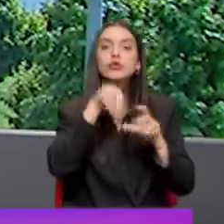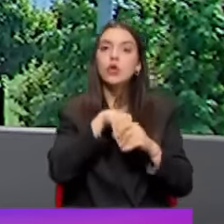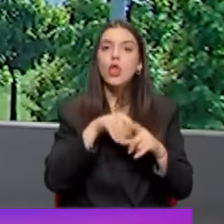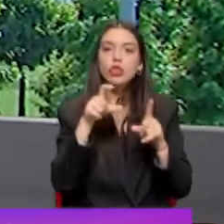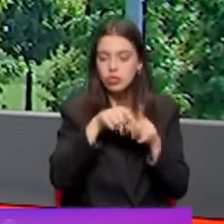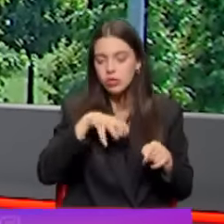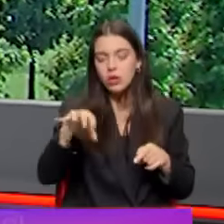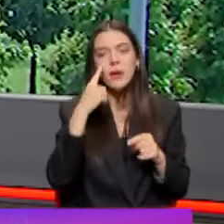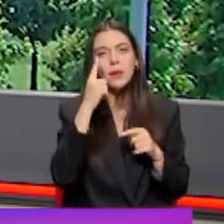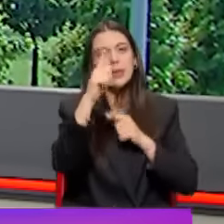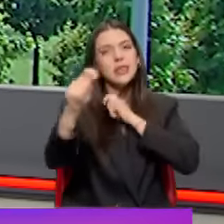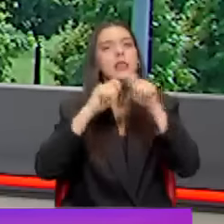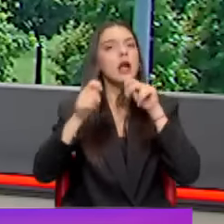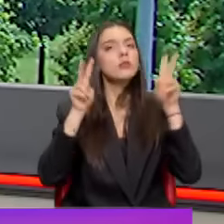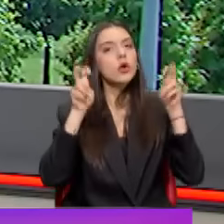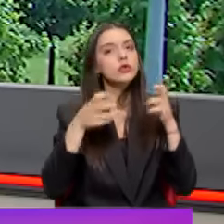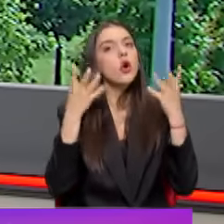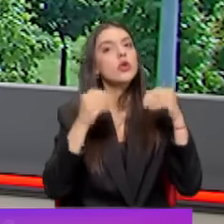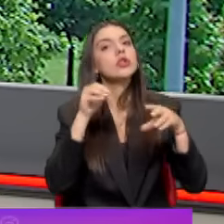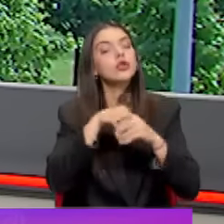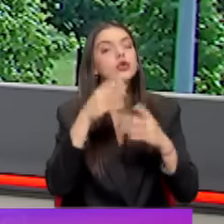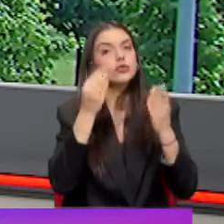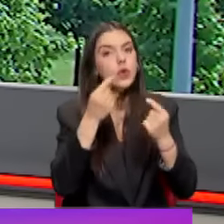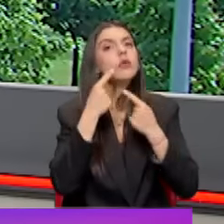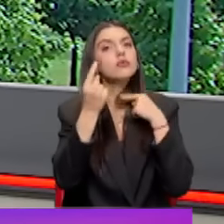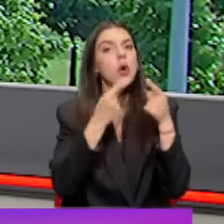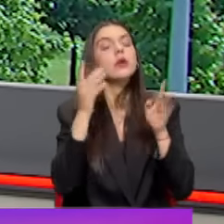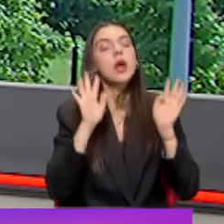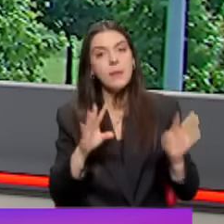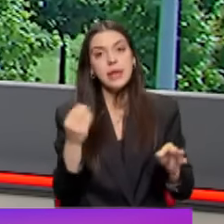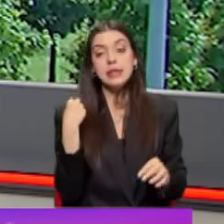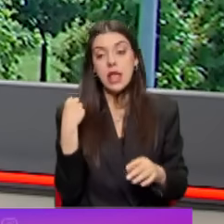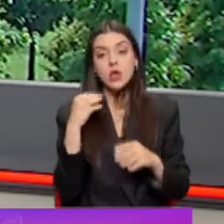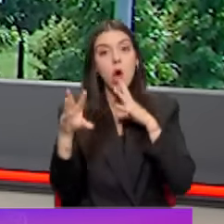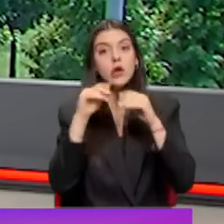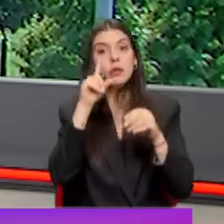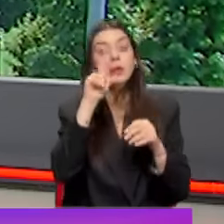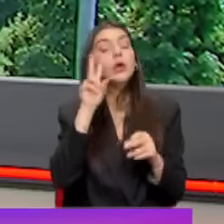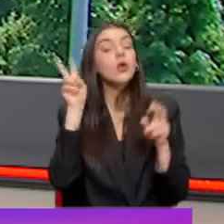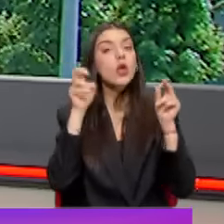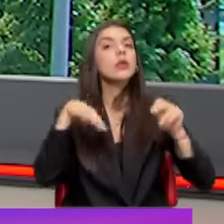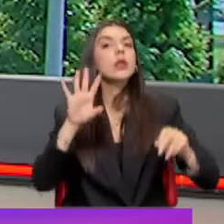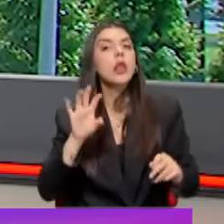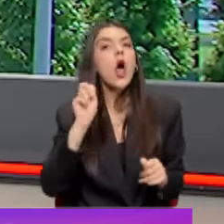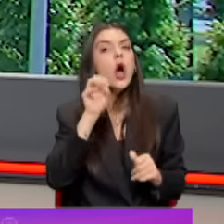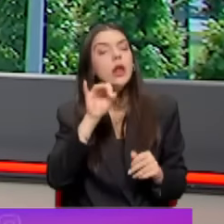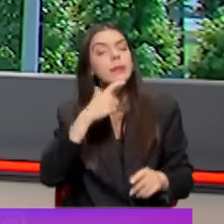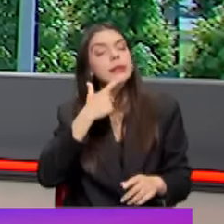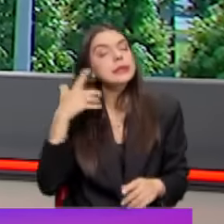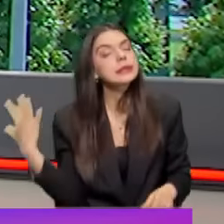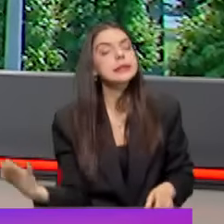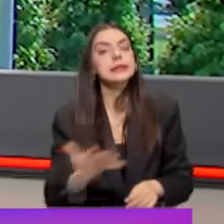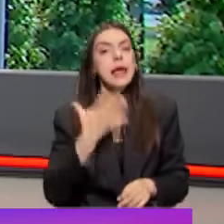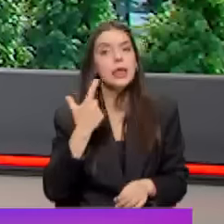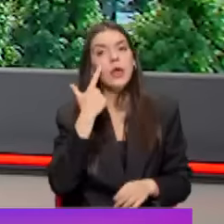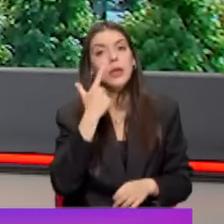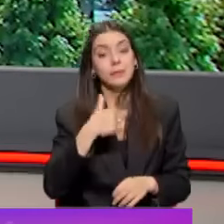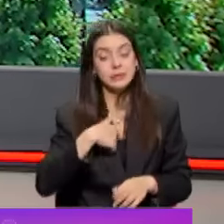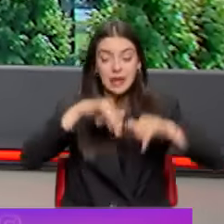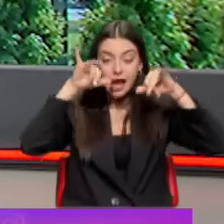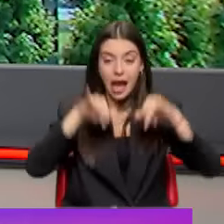tartışma konusu olduğu için çokça yine üzerinde durduk ama yeni konuşulan bir konuda değil öğretmenler yıllardır Artık bize hak